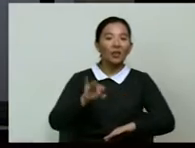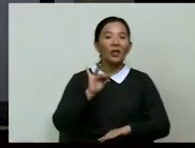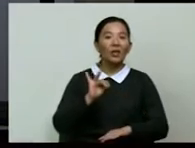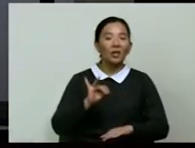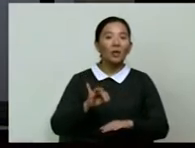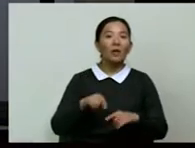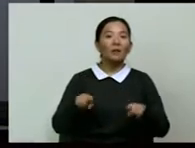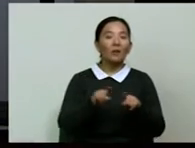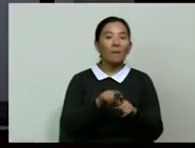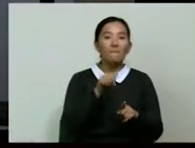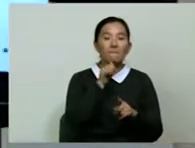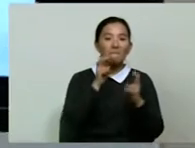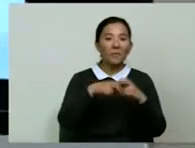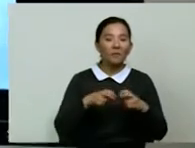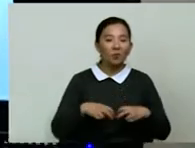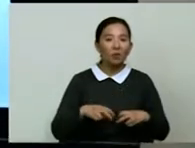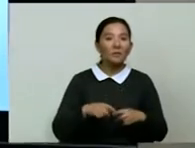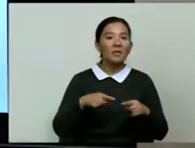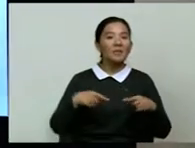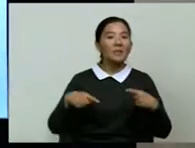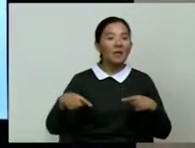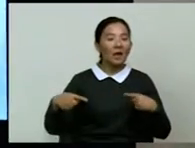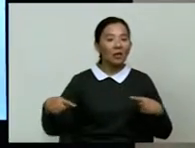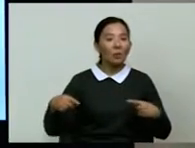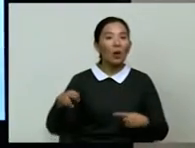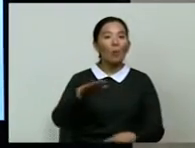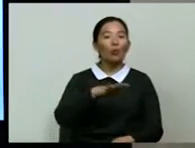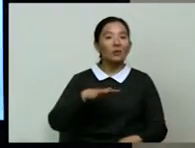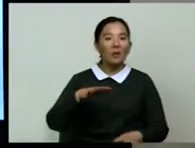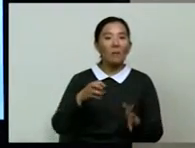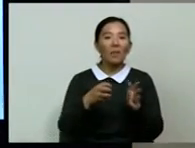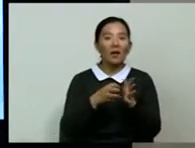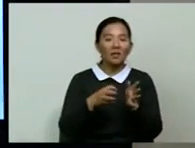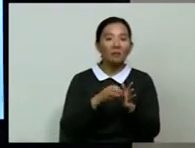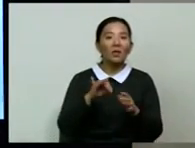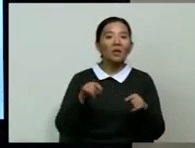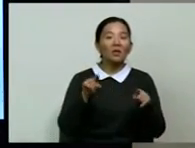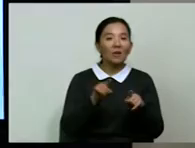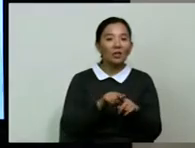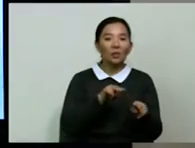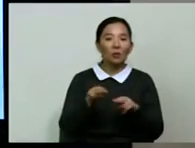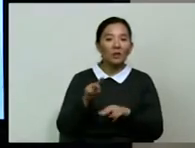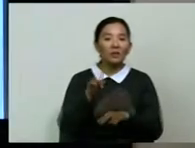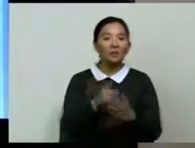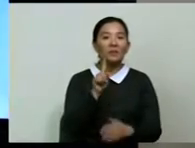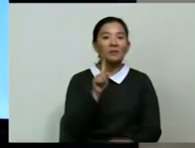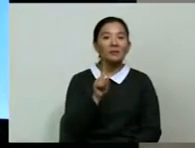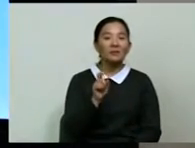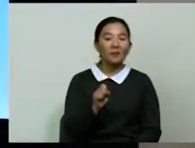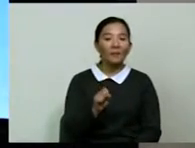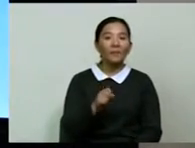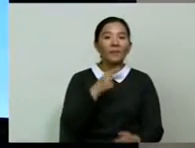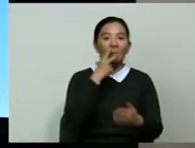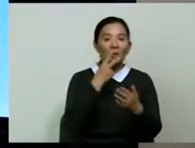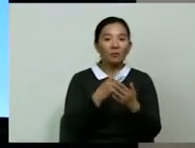проведем такой же эксперимент, только теперь с разными полюсами магнита, и также понаблюдаем за силовыми линиями.